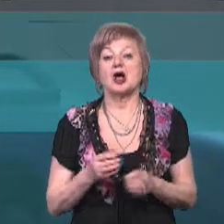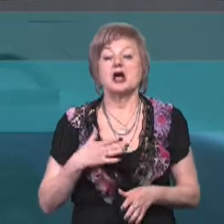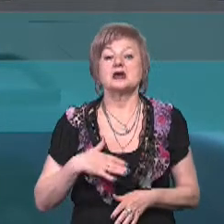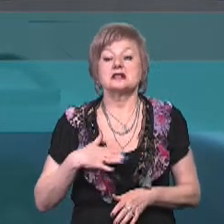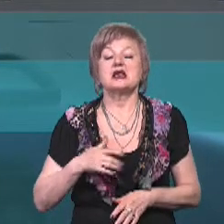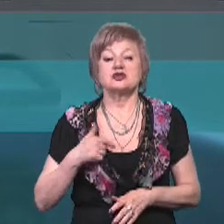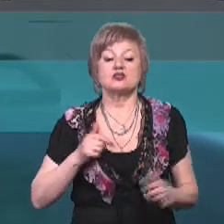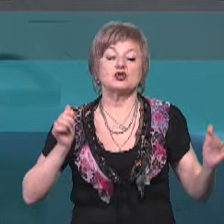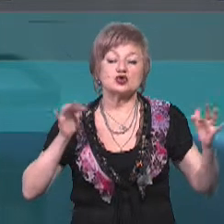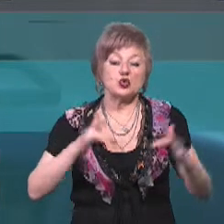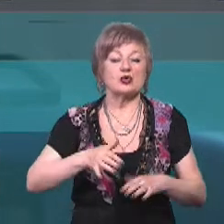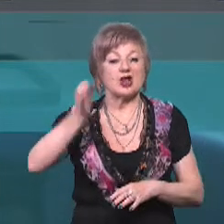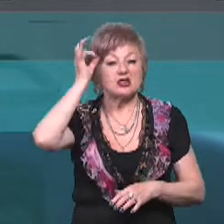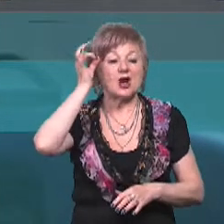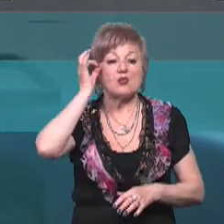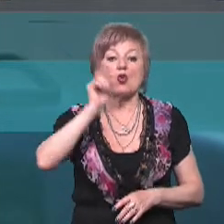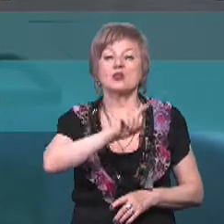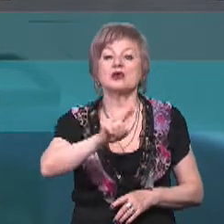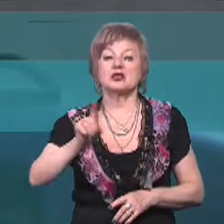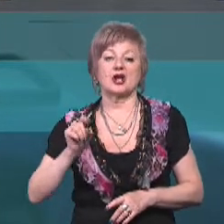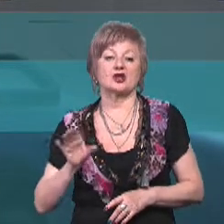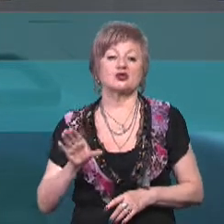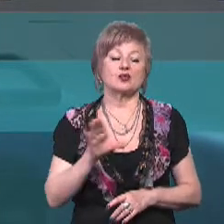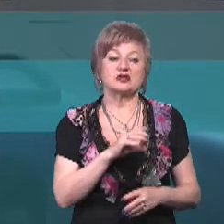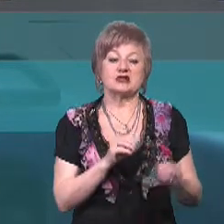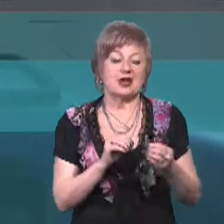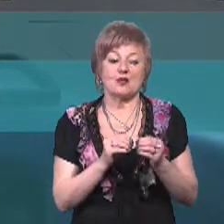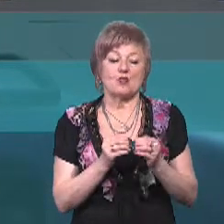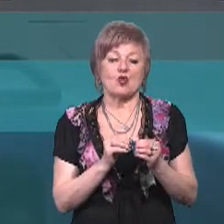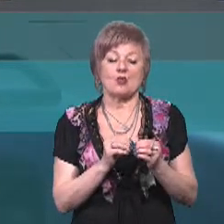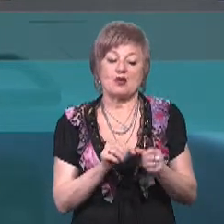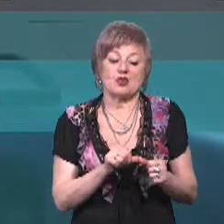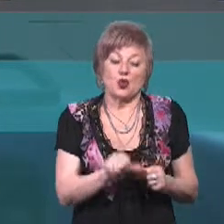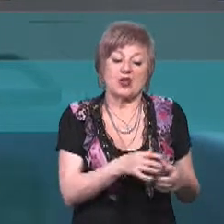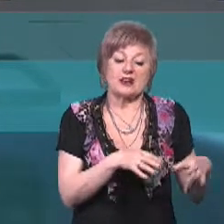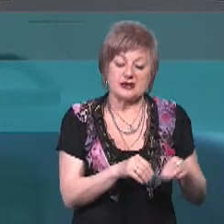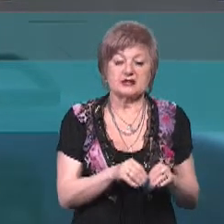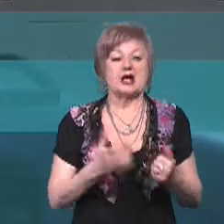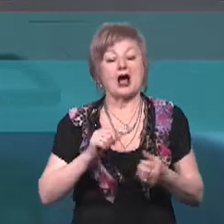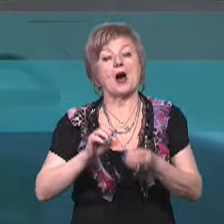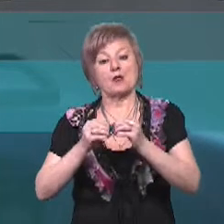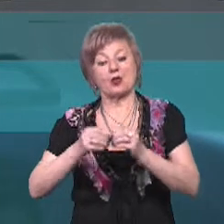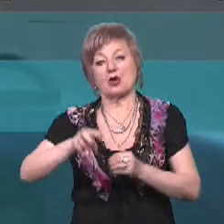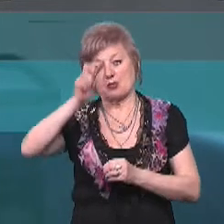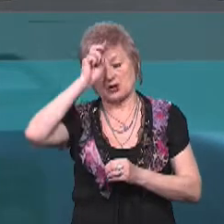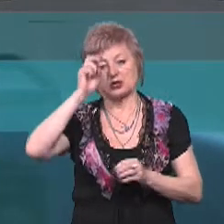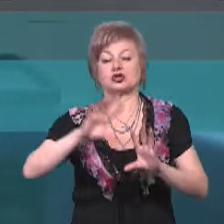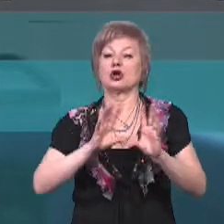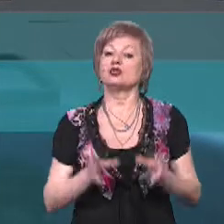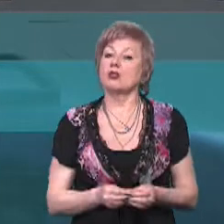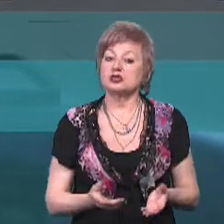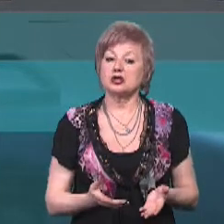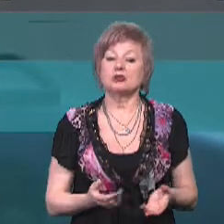ми збираємось і нагадуємо про це, щоб то було проблеми не окремо взятої родини, а проблеми держави як такої. І про